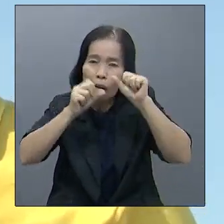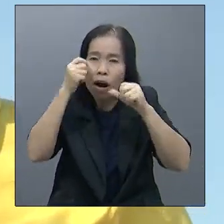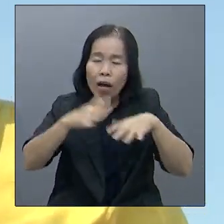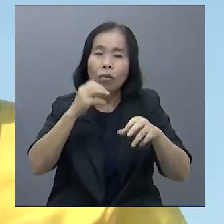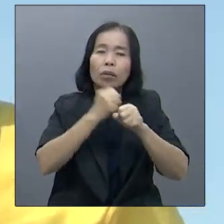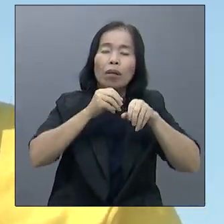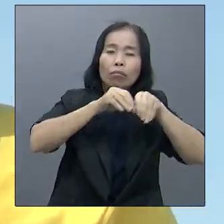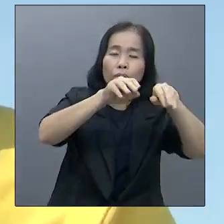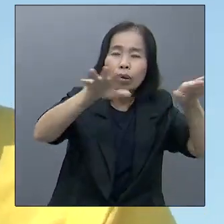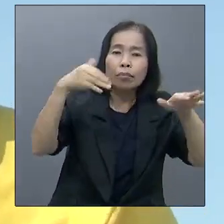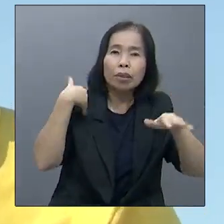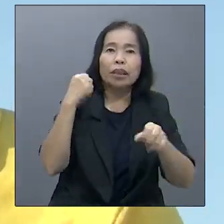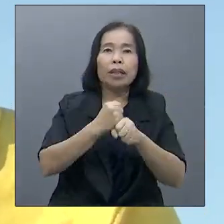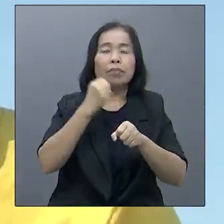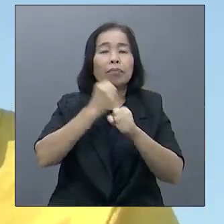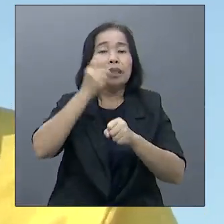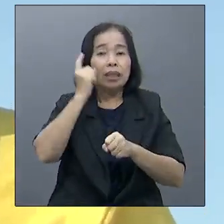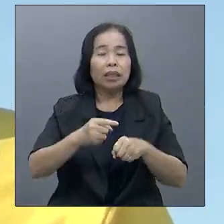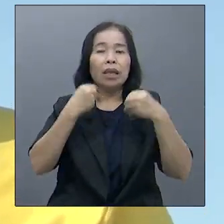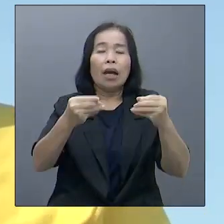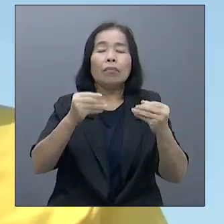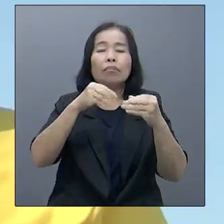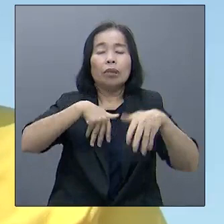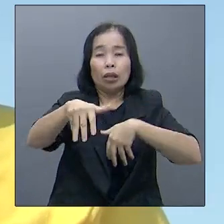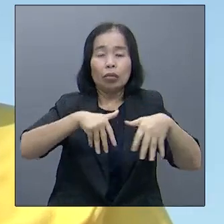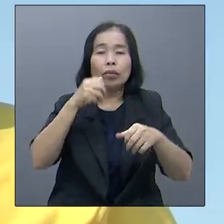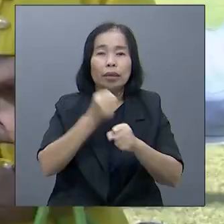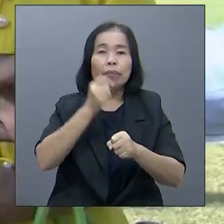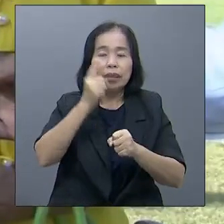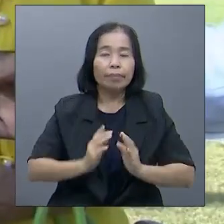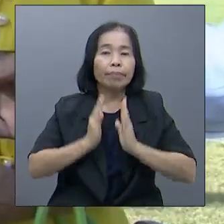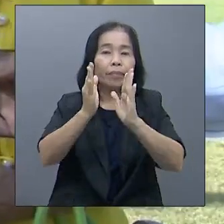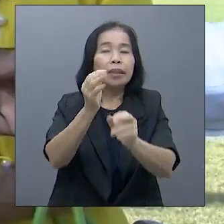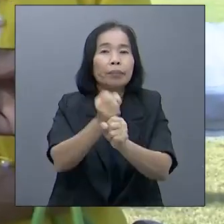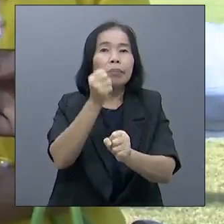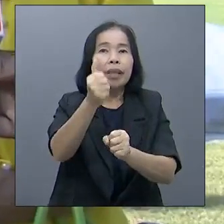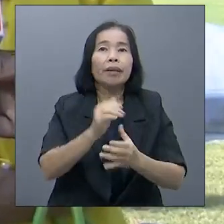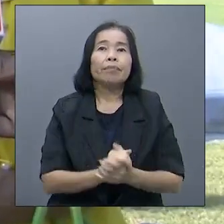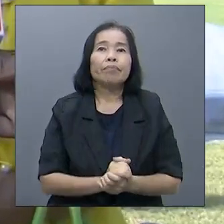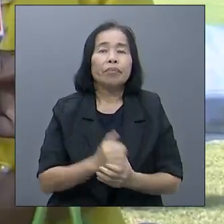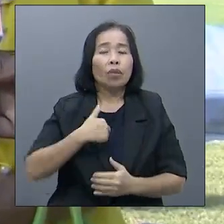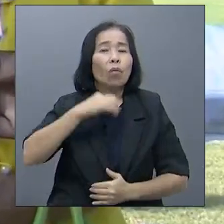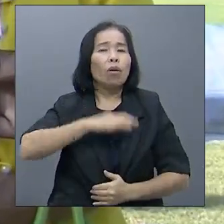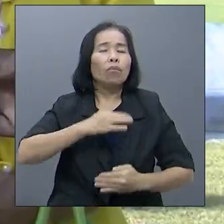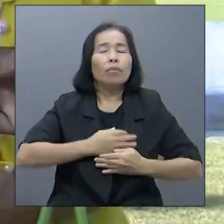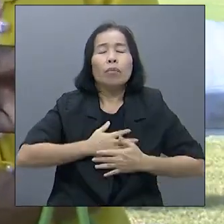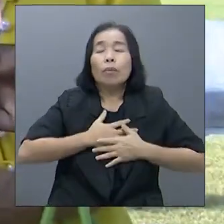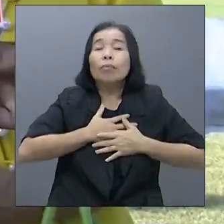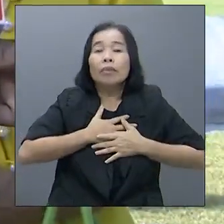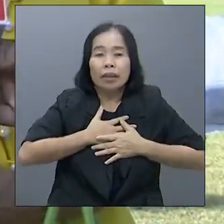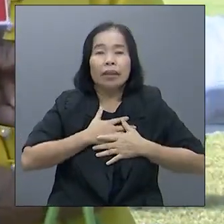ว่าเมื่อมันทำได้จริงประชาชนได้น้อมนำไปทำต่อไปเป็นความรู้สึกที่ว่าปราบปื้มาก